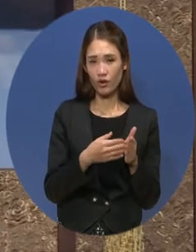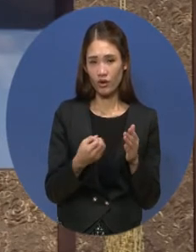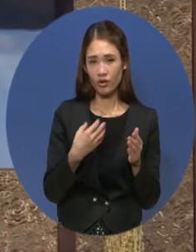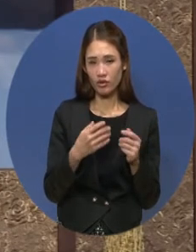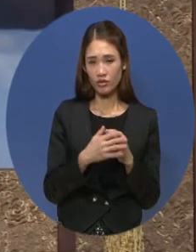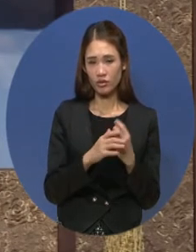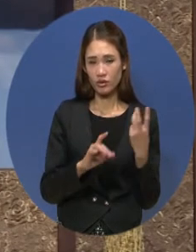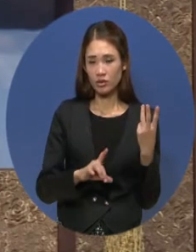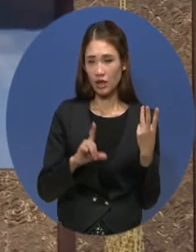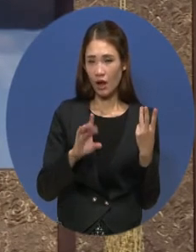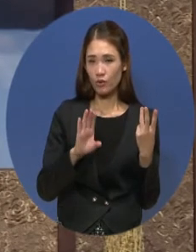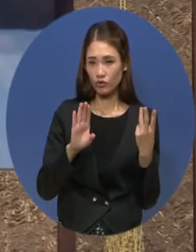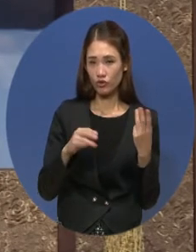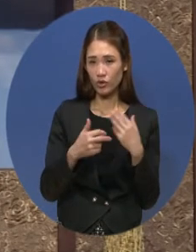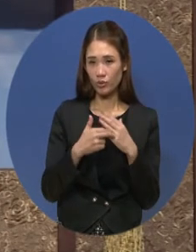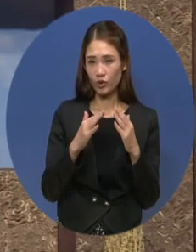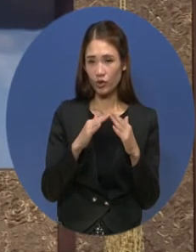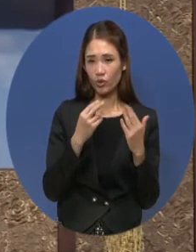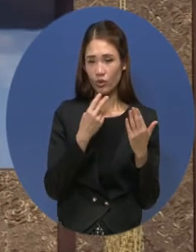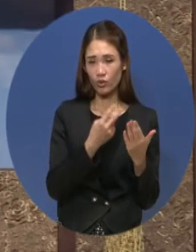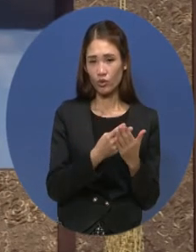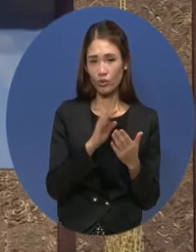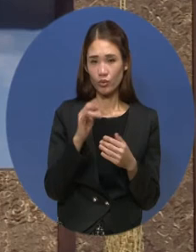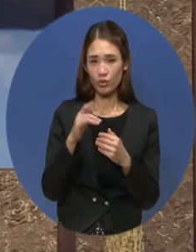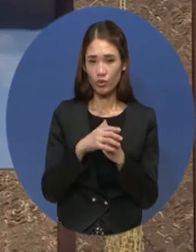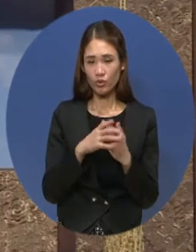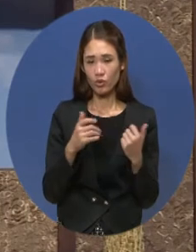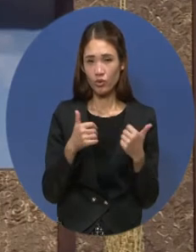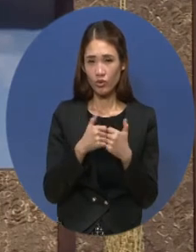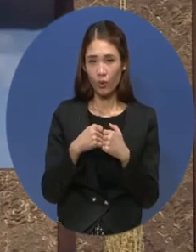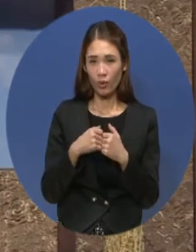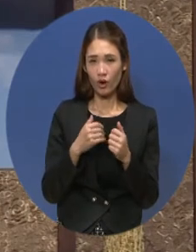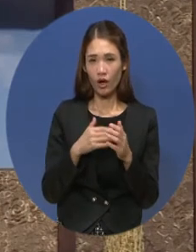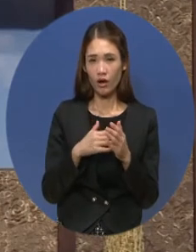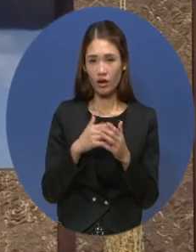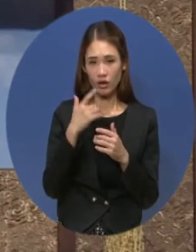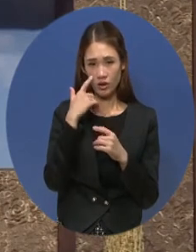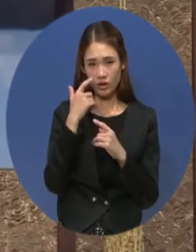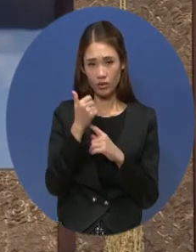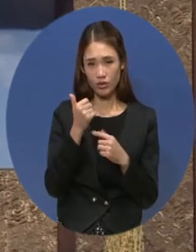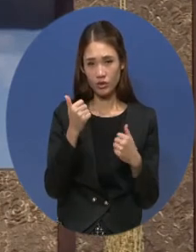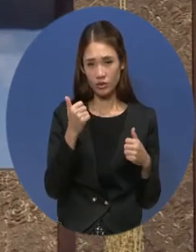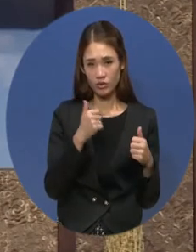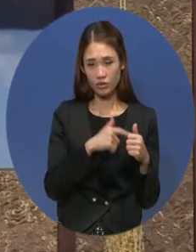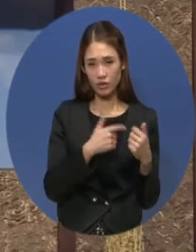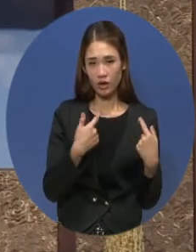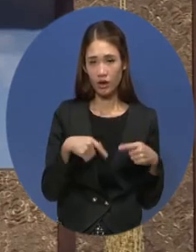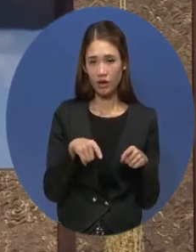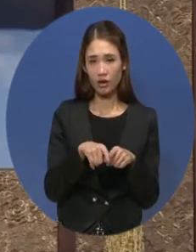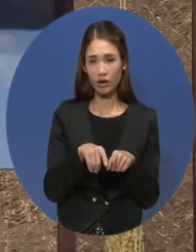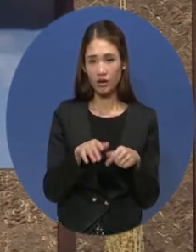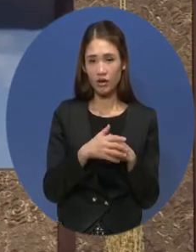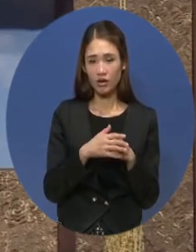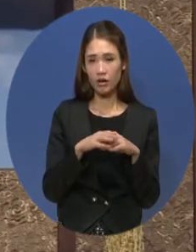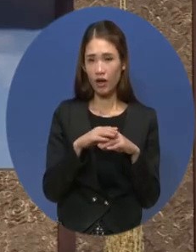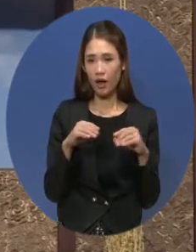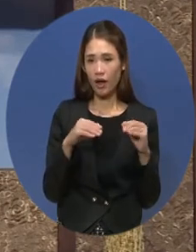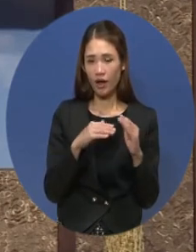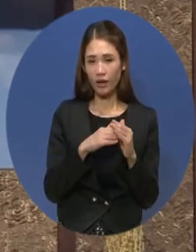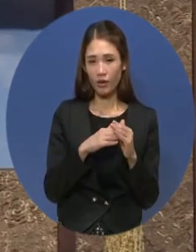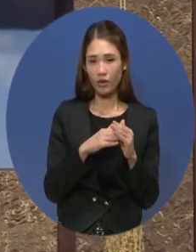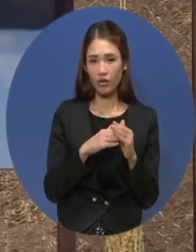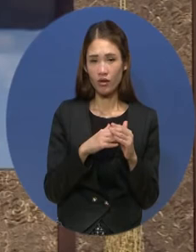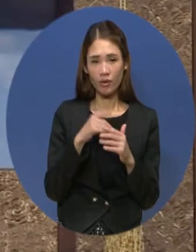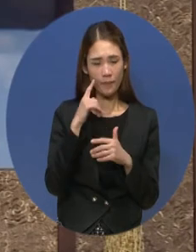한 3일 뒤에 병원 쪽 조건 소초 가벼워서 좋아해서 아버님 하고 같이 그나마 이제 그렇게 해결이 된 거죠 그런데